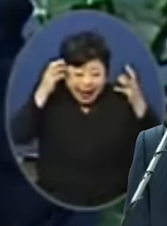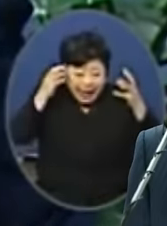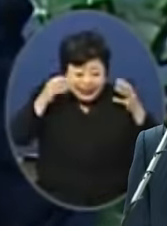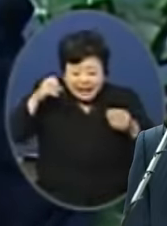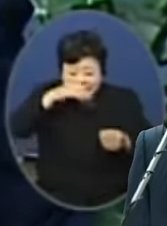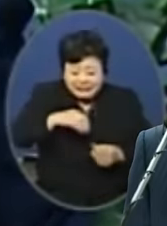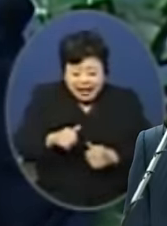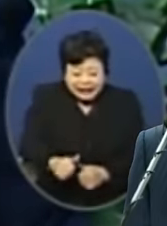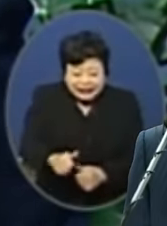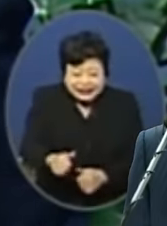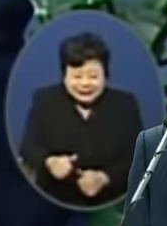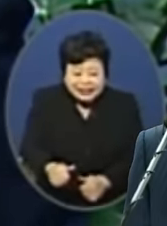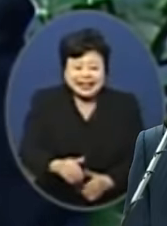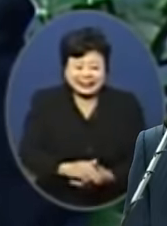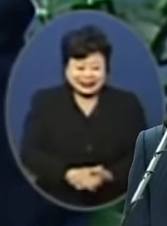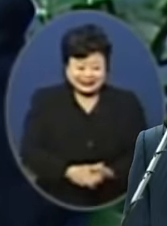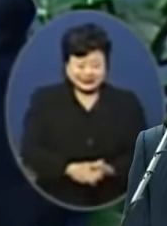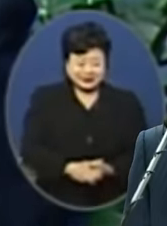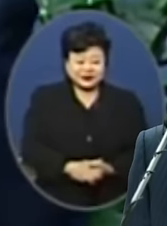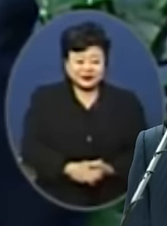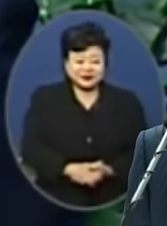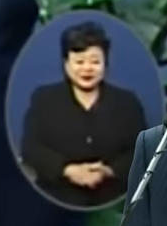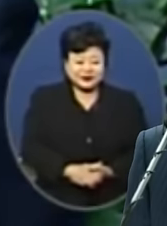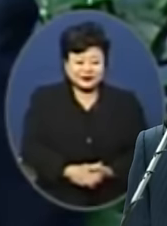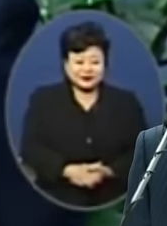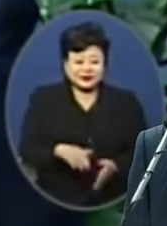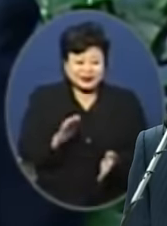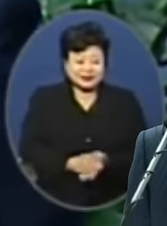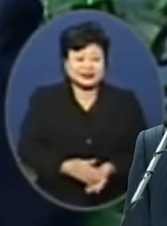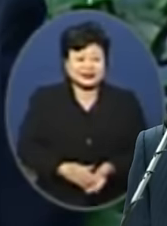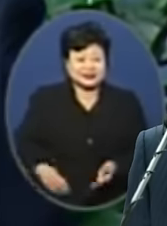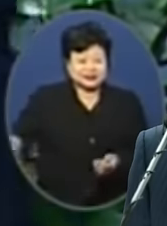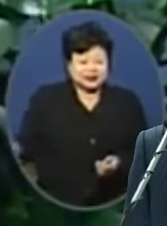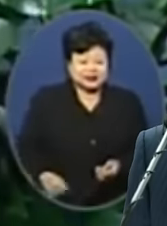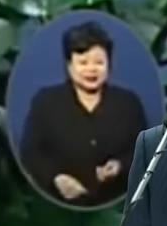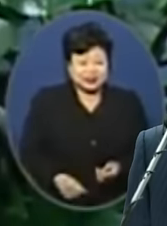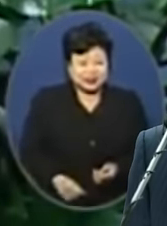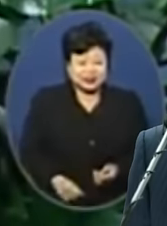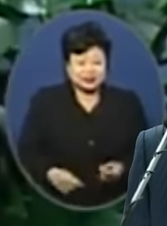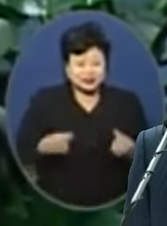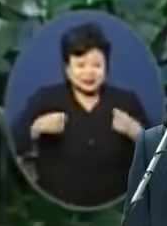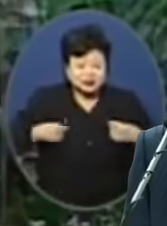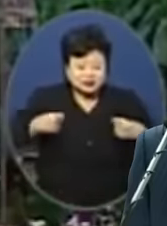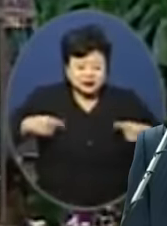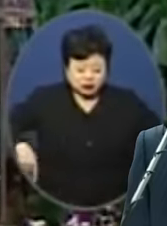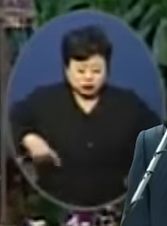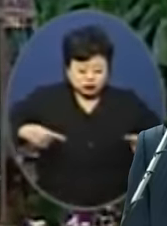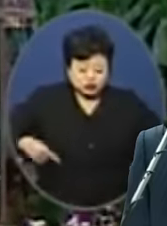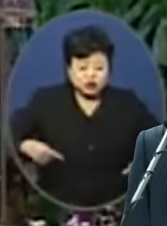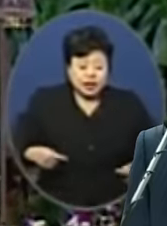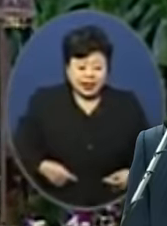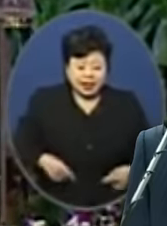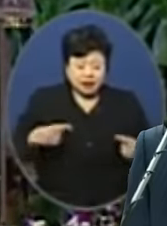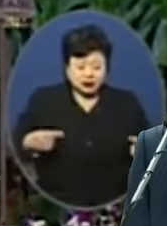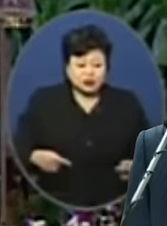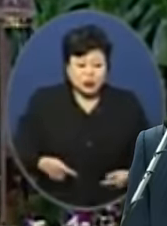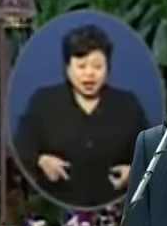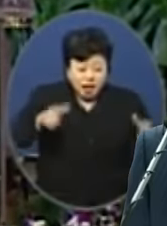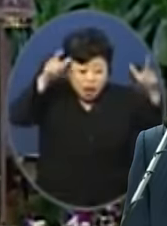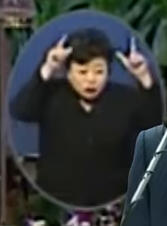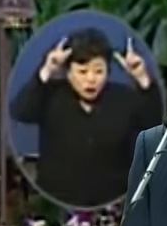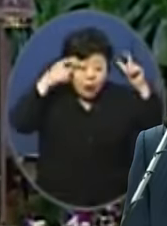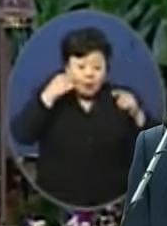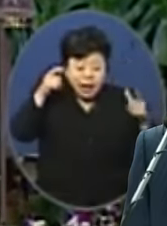수레가 묶여있고 서레가 묶여있고 그래 이런 그러면 수레를 끌고 가기도 하고 서레를 끌고 가기도 하는